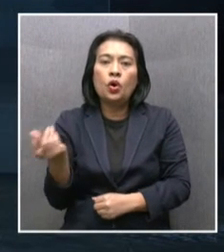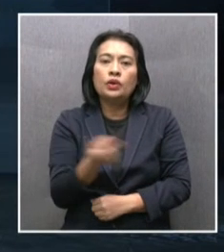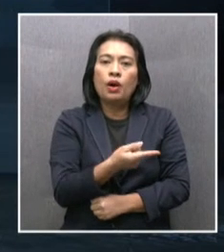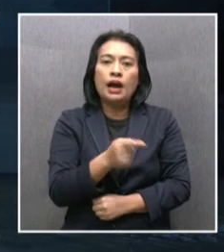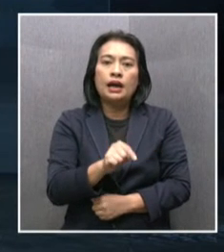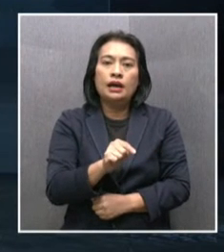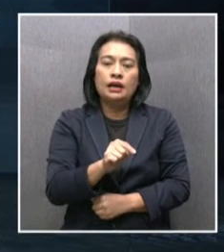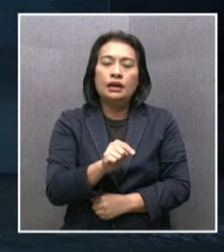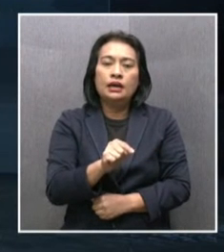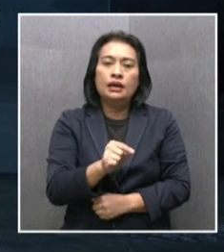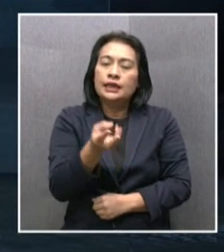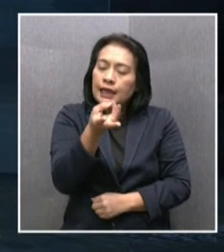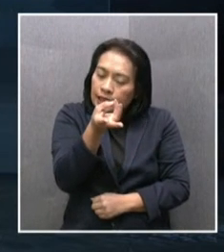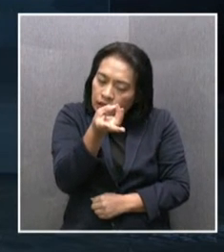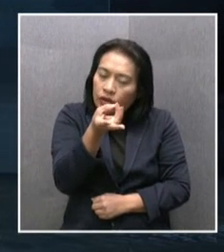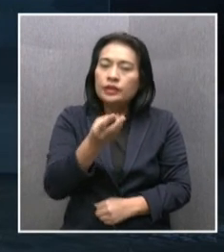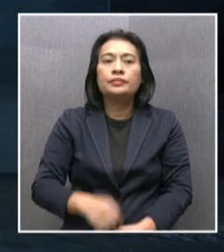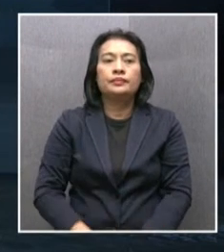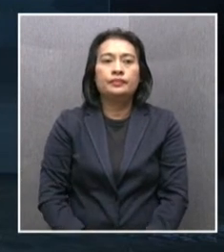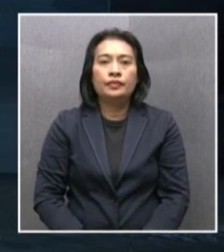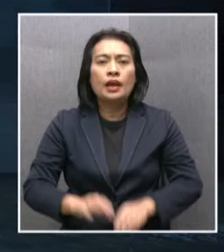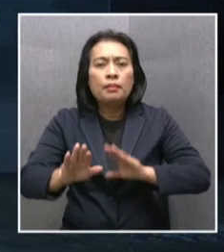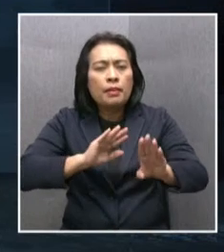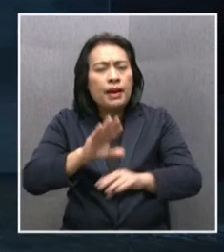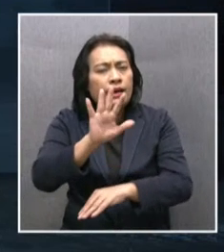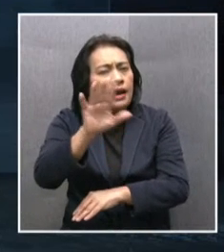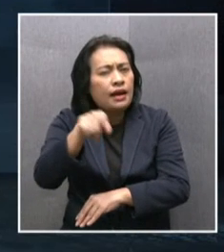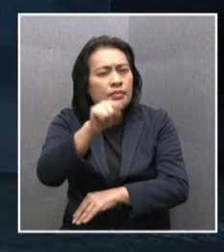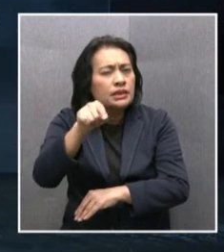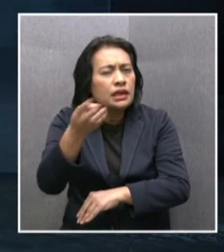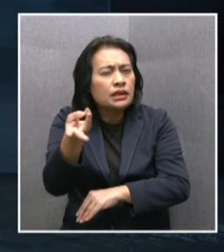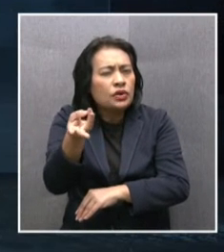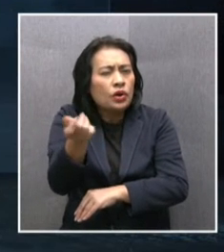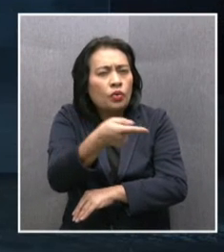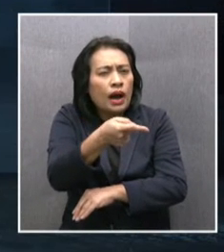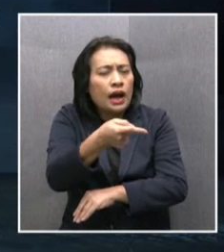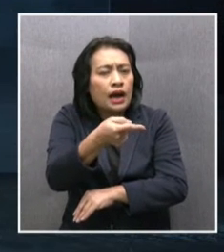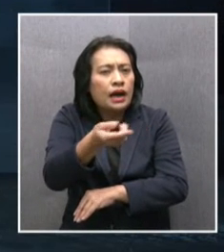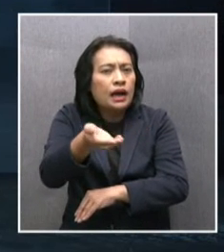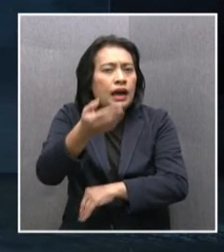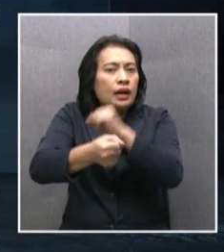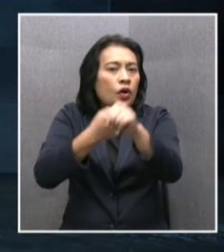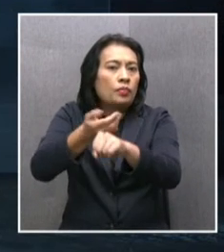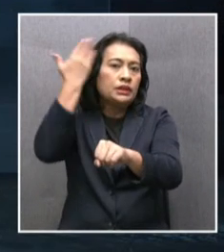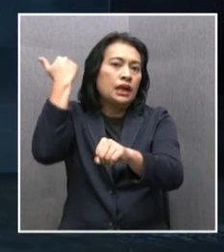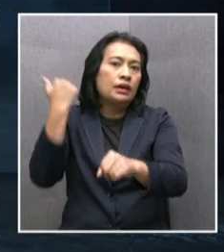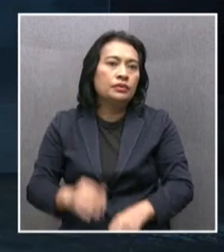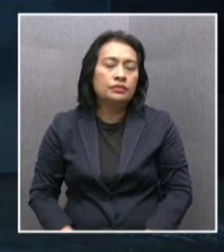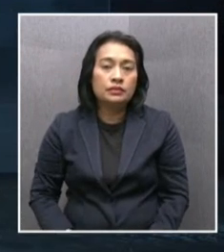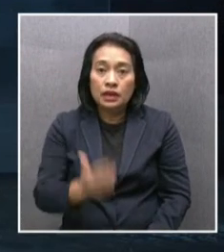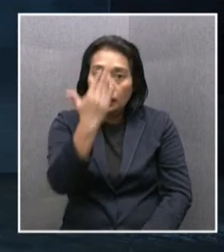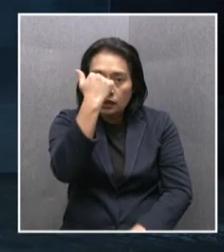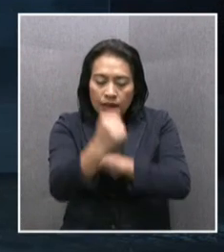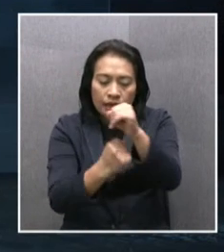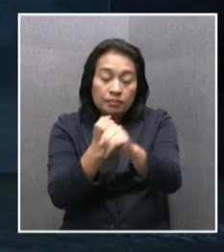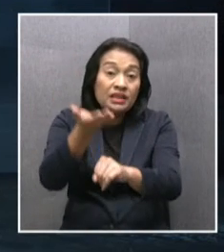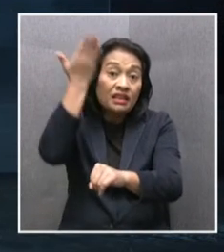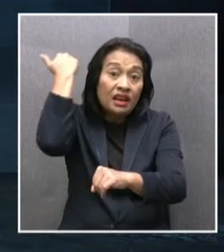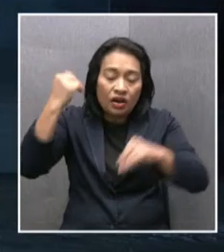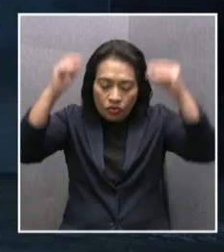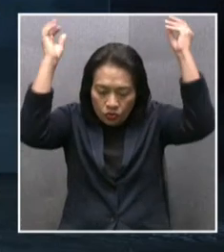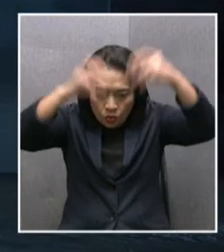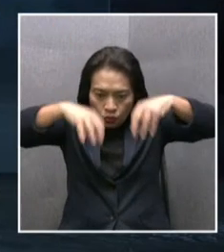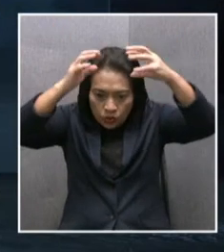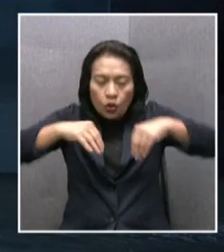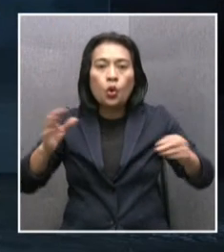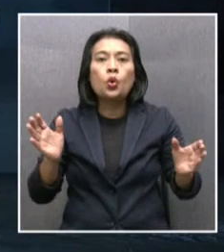เฉลี่ยปกติเล็กน้อยนะคะประมาณร้อยละ5แล้วก็จะน้อยกว่าปีที่แล้วค่ะโดยปีที่แล้วในช่วงฤดูฝนปริมาณฝน